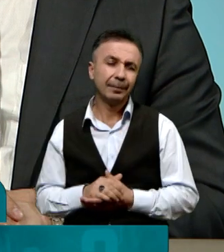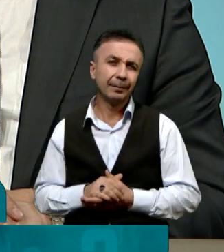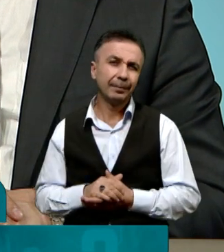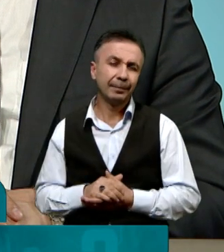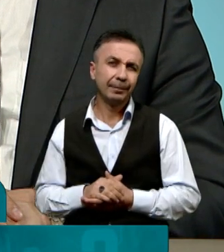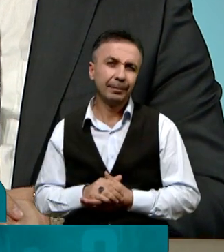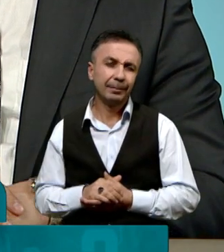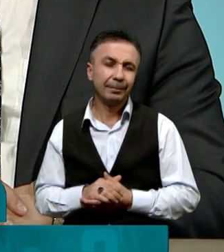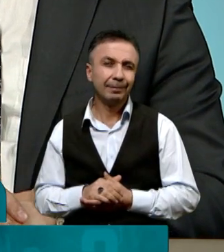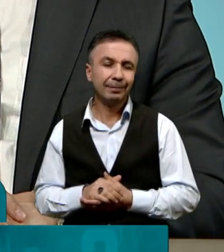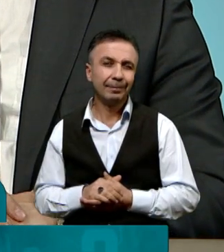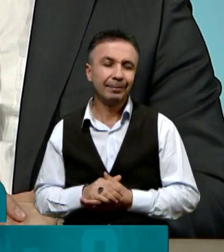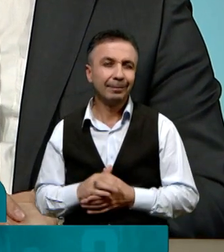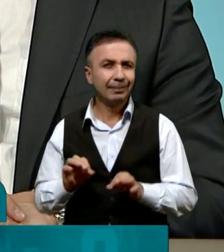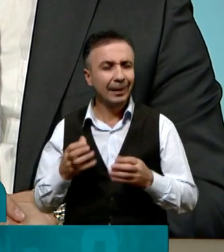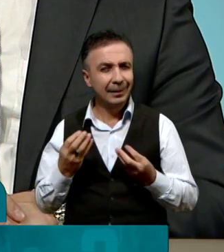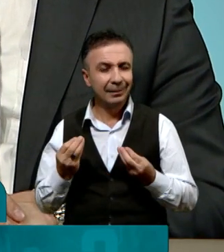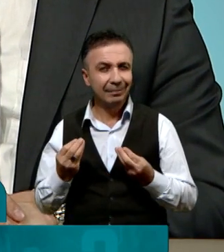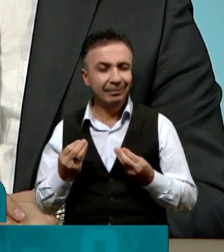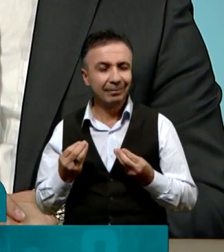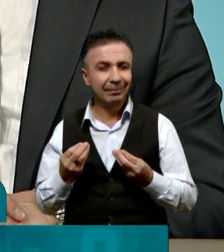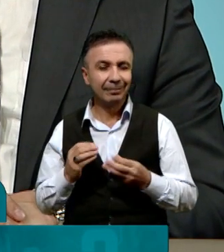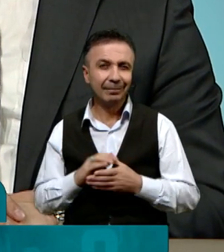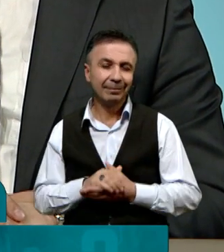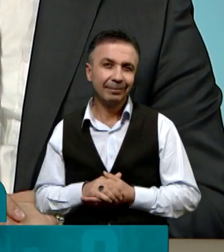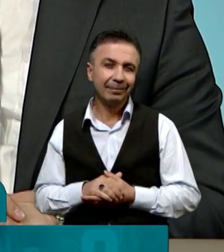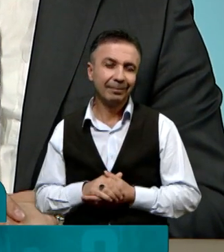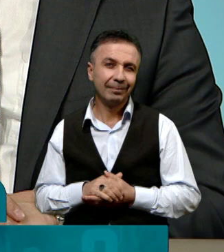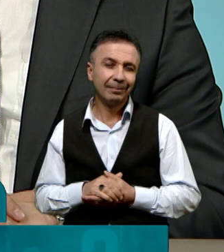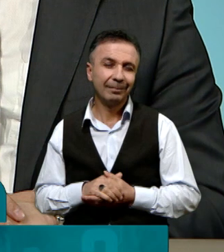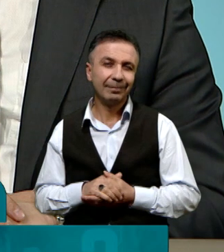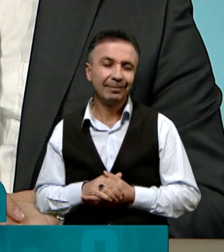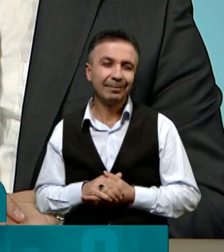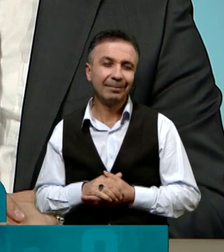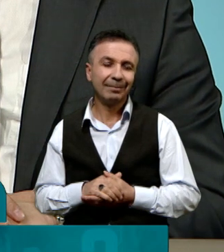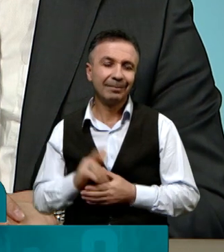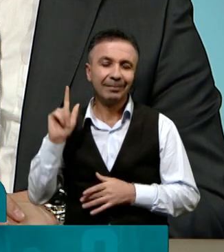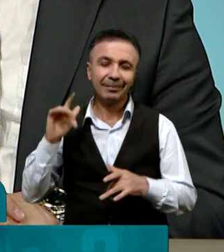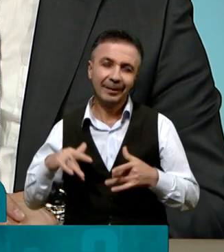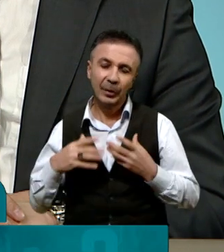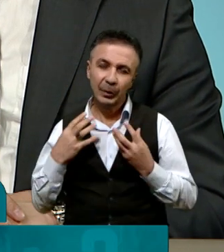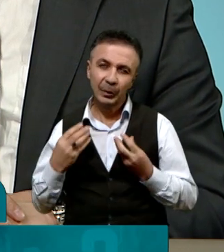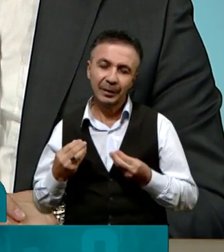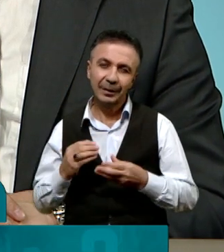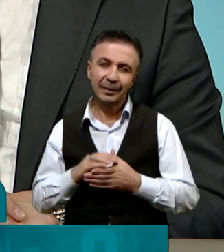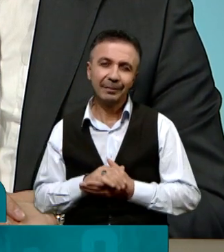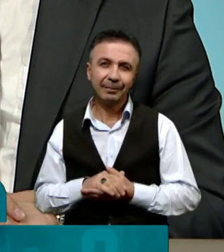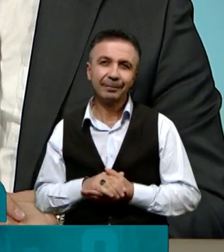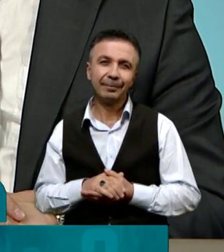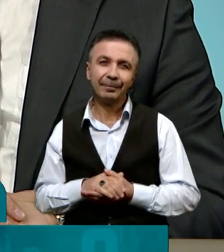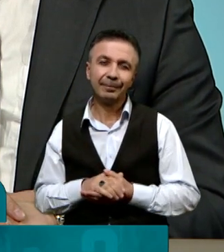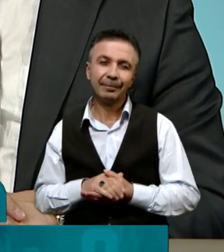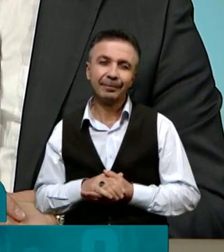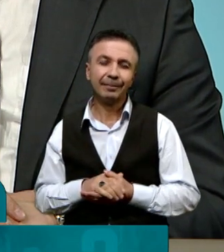Hayırlı akşamlar, buyurun. Nasılsınız hocam? İyi. Hamdolsun, iyi. Siz de iyisiniz inşallah. Allah razı olsun inşallah. Allah kolaylıklar